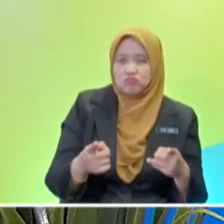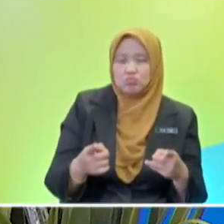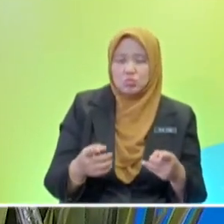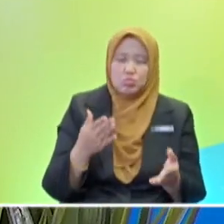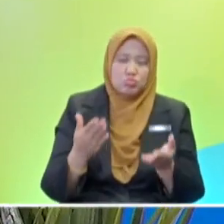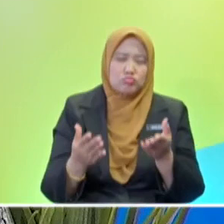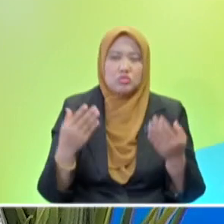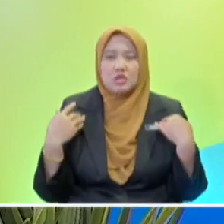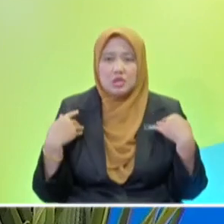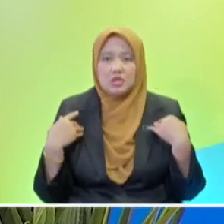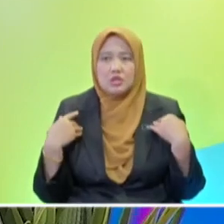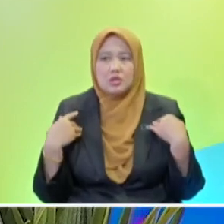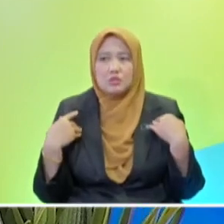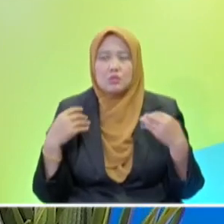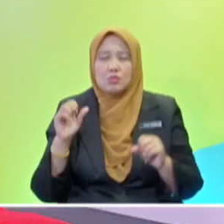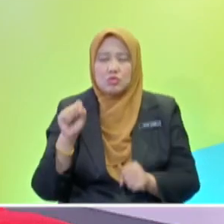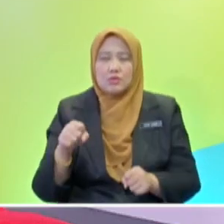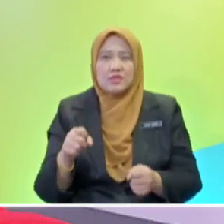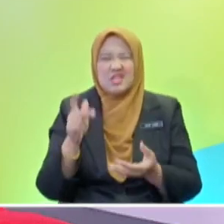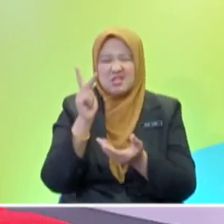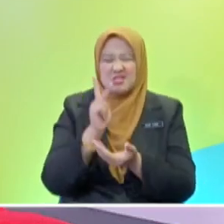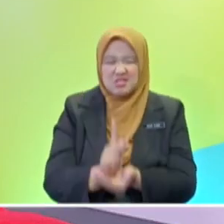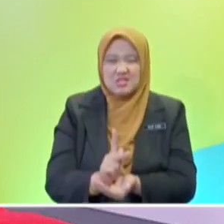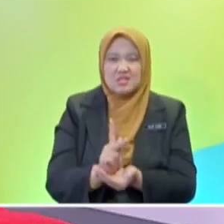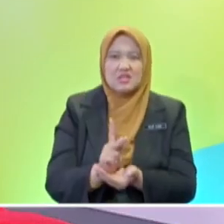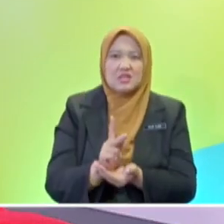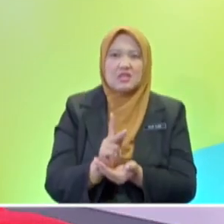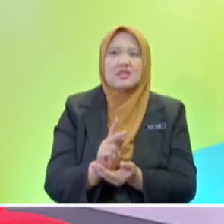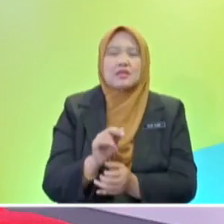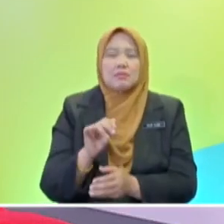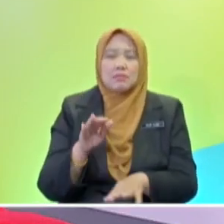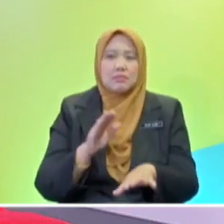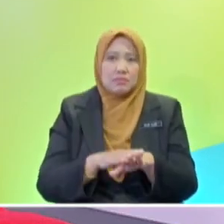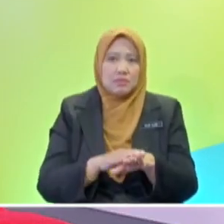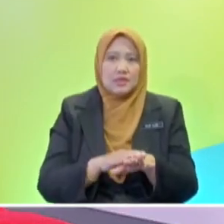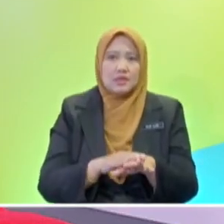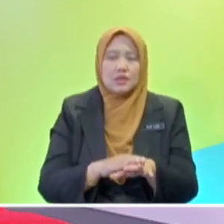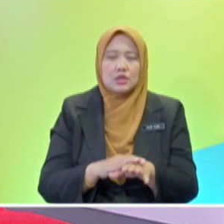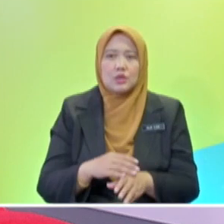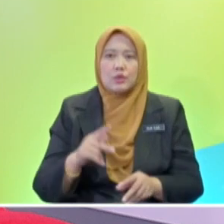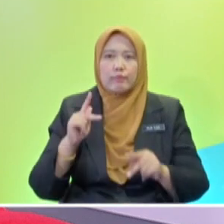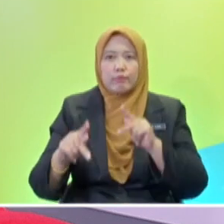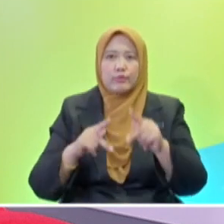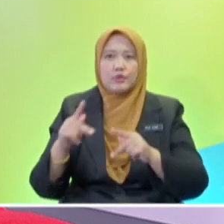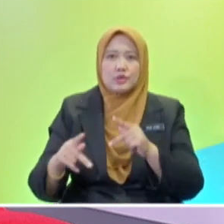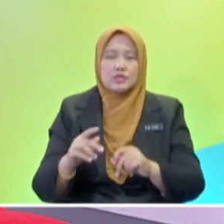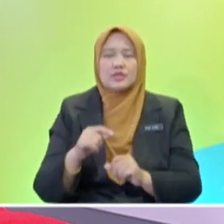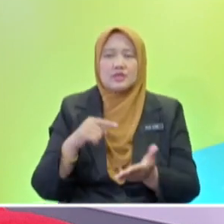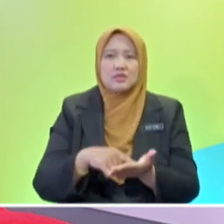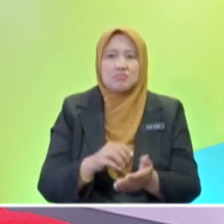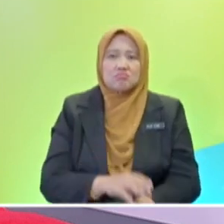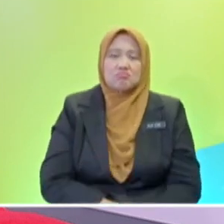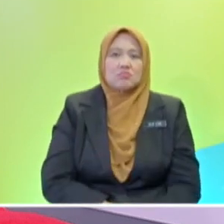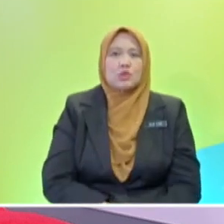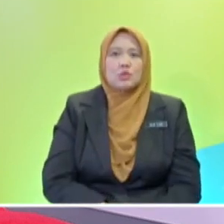kita ini yang paling penting elevasi kita menggunting tuh kadang-kadang kita semakin terlalu terlucu untuk